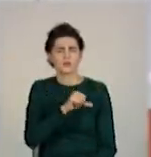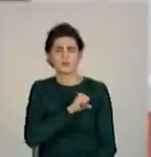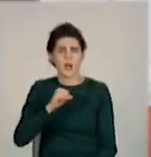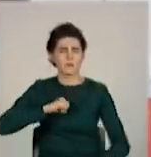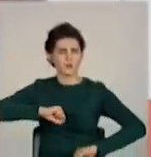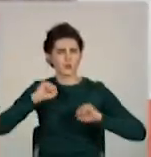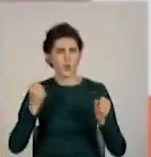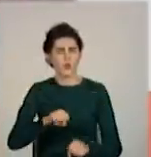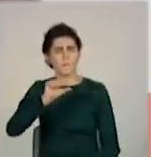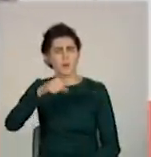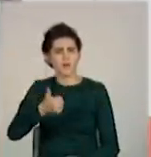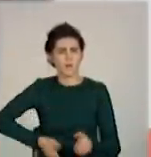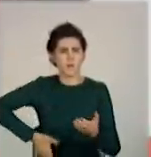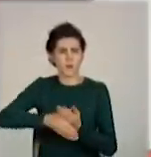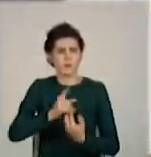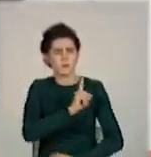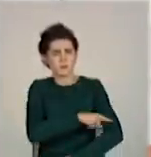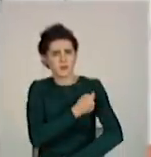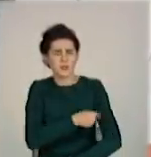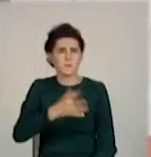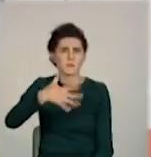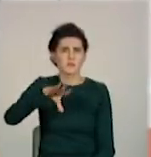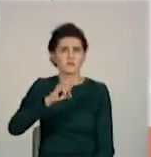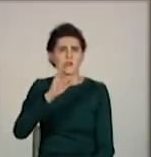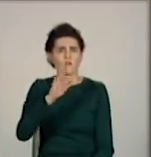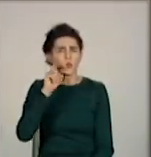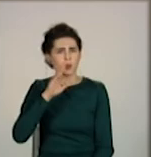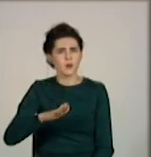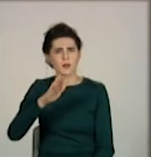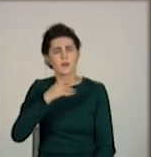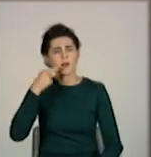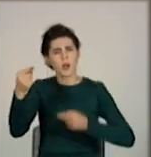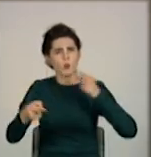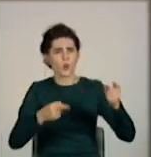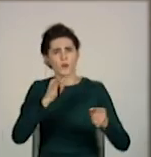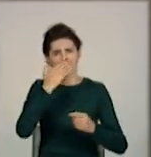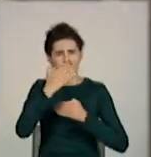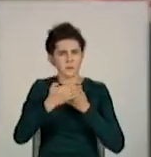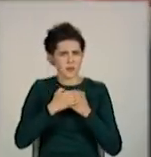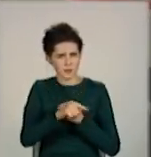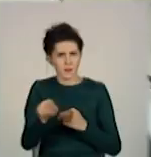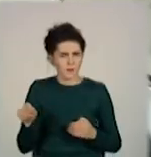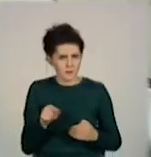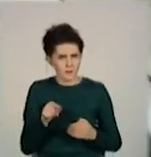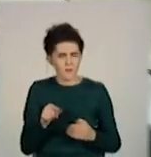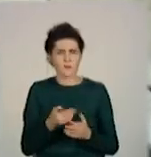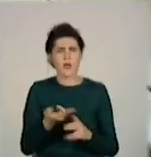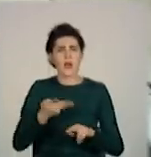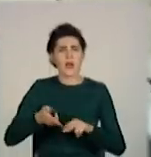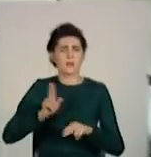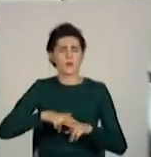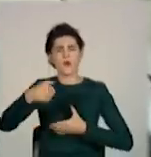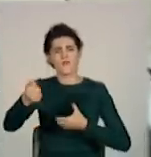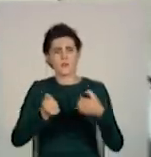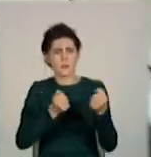первинної медичної допомоги по всій країні від великих міст до найвіддаленіших районів. Цей автомобіль відповідає